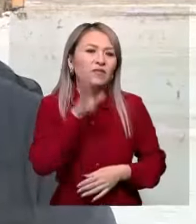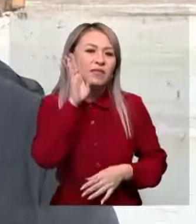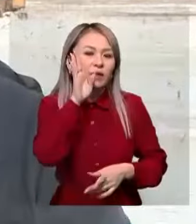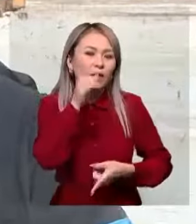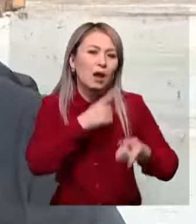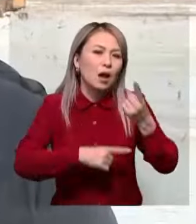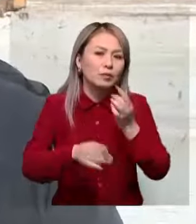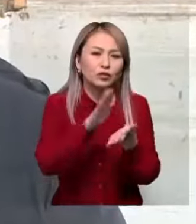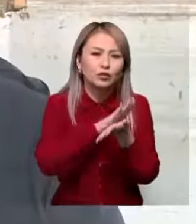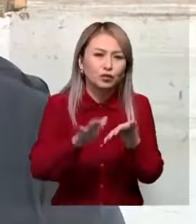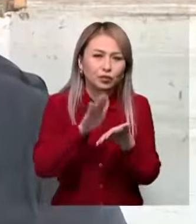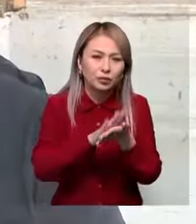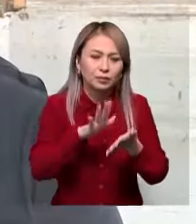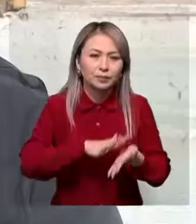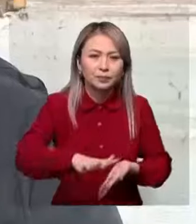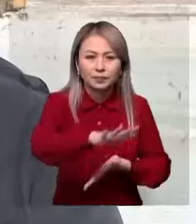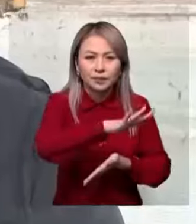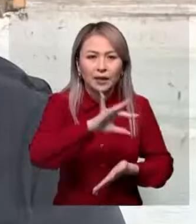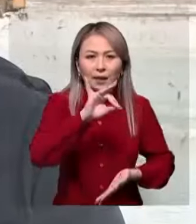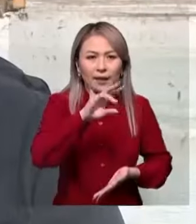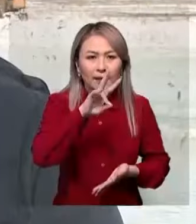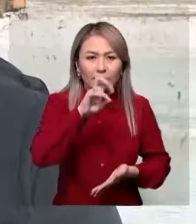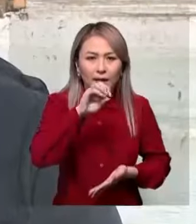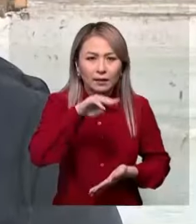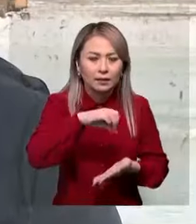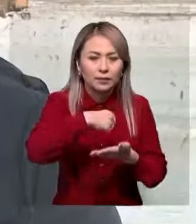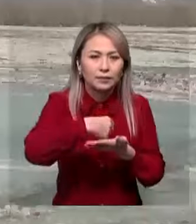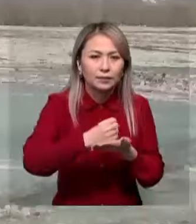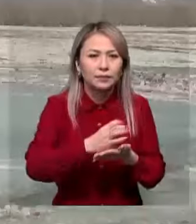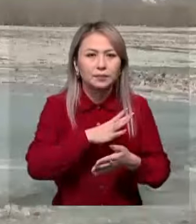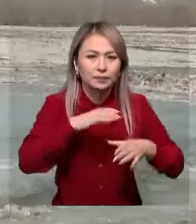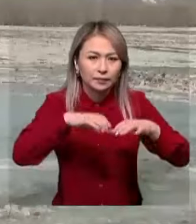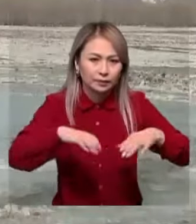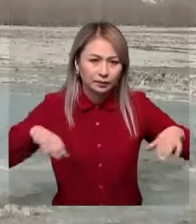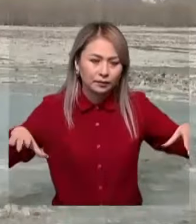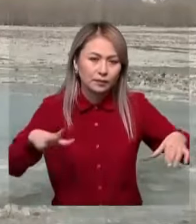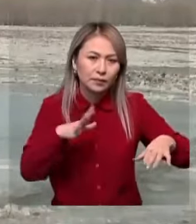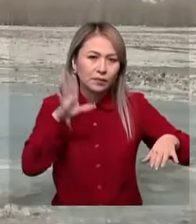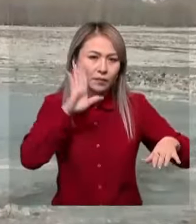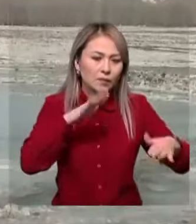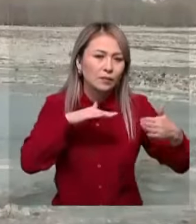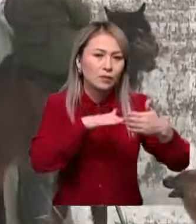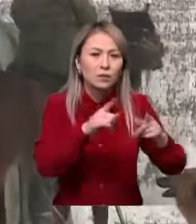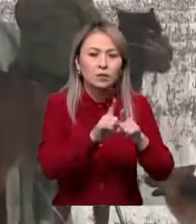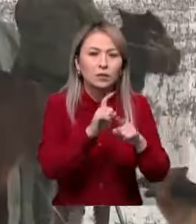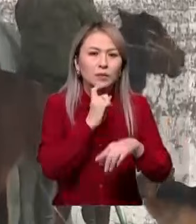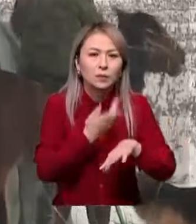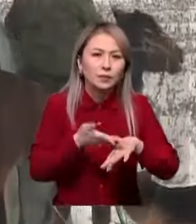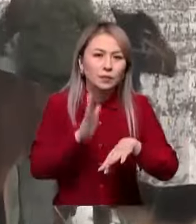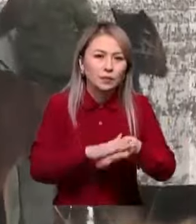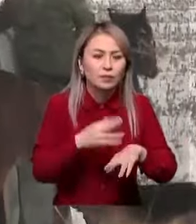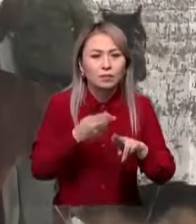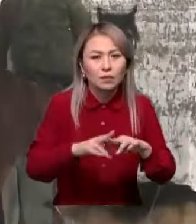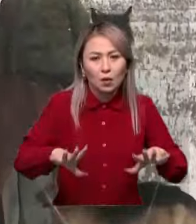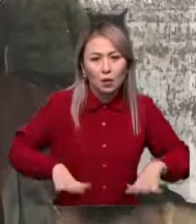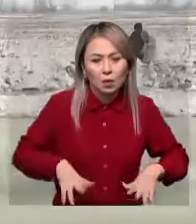арнаны тазаладық. Енді міне осы маңайды инертті материалмен бекітіп жатырмыз. Қалжыдың тура жағасына жету де қиын, сондықтан мамандар ол жаққа атпен